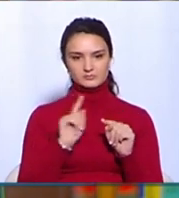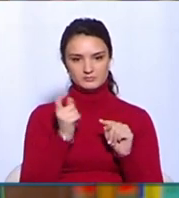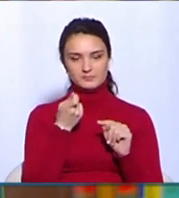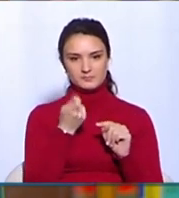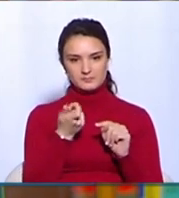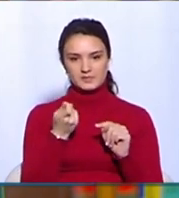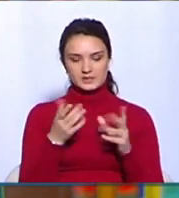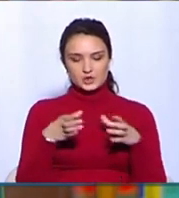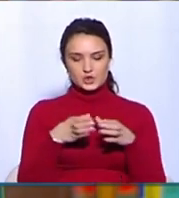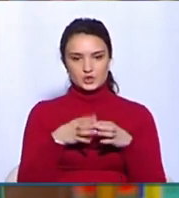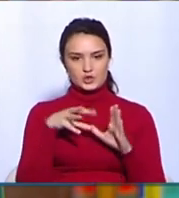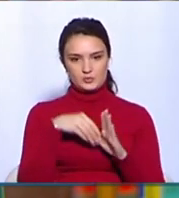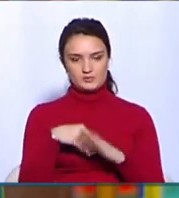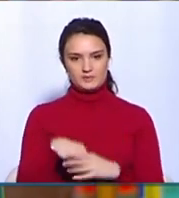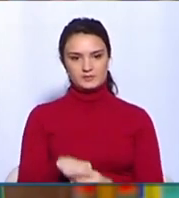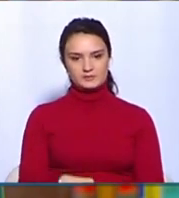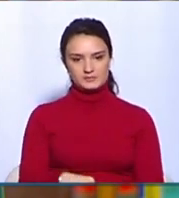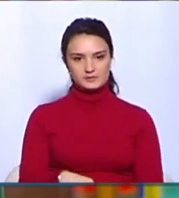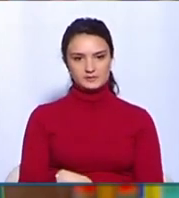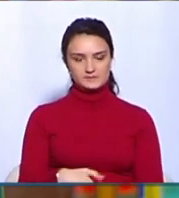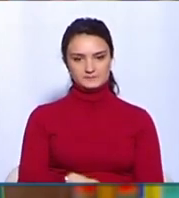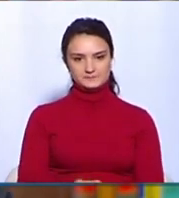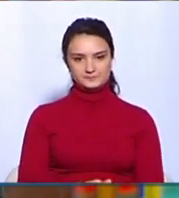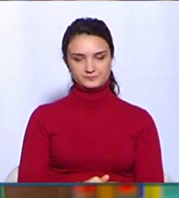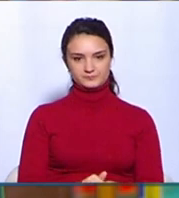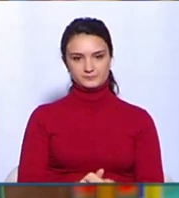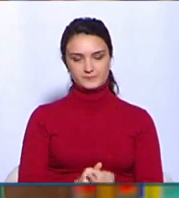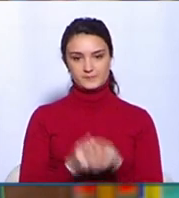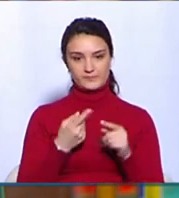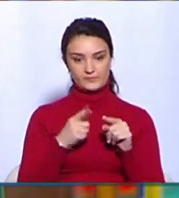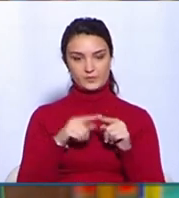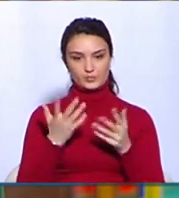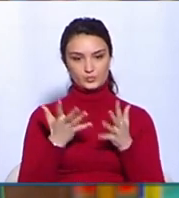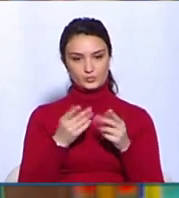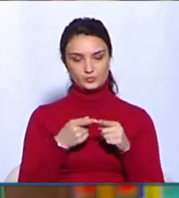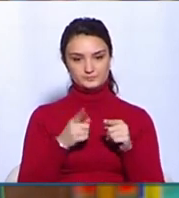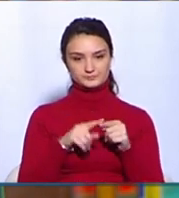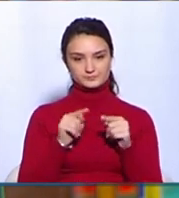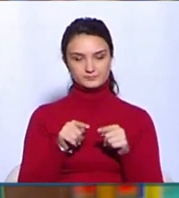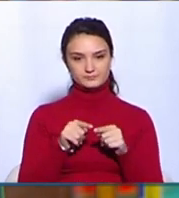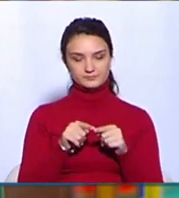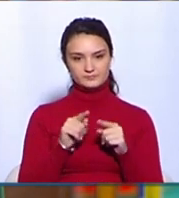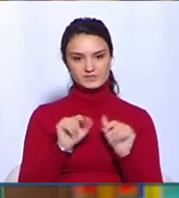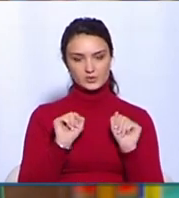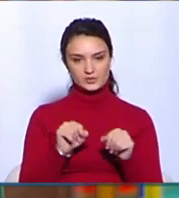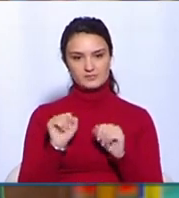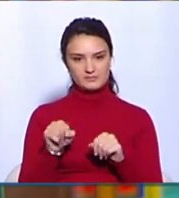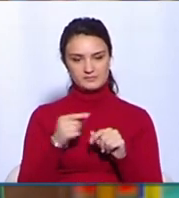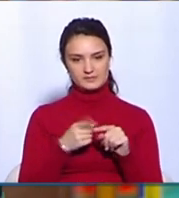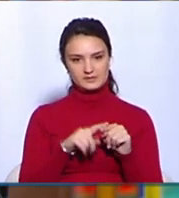პატარა მიკროსოციუმზე. თუ მას აი ეს გავლენები მანიპულაციური